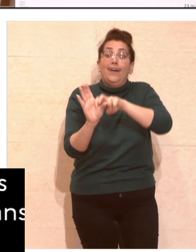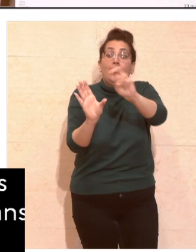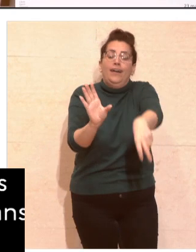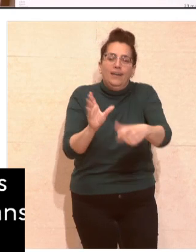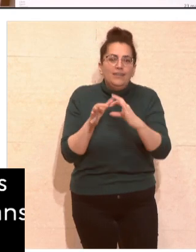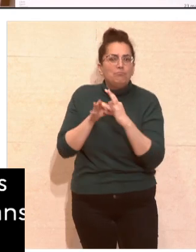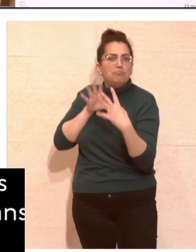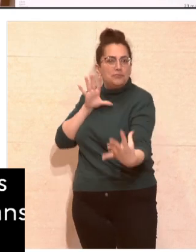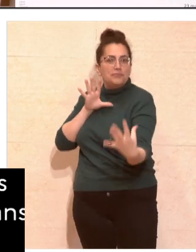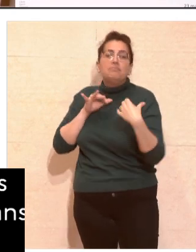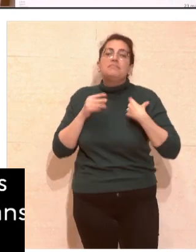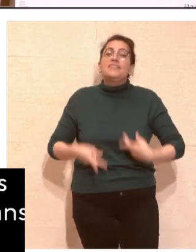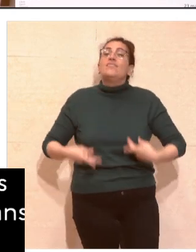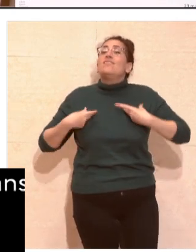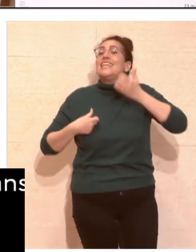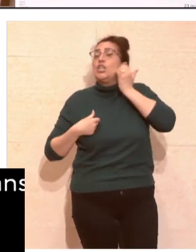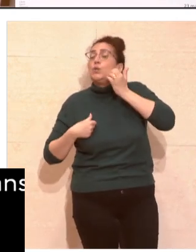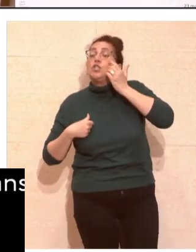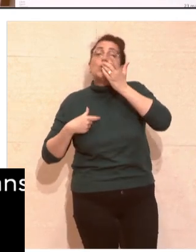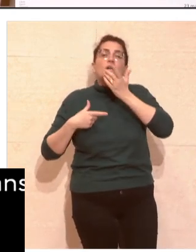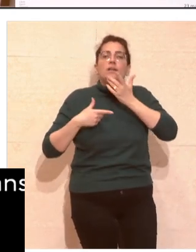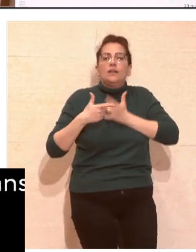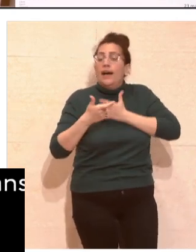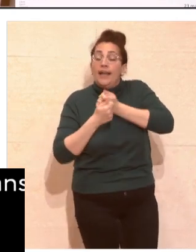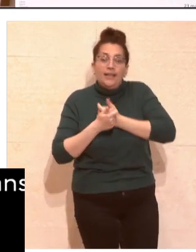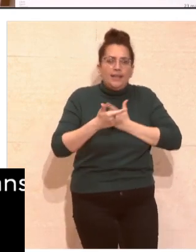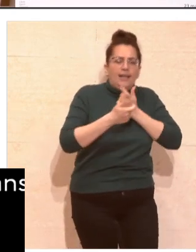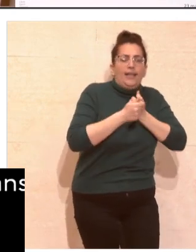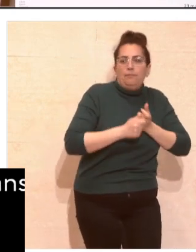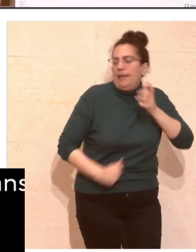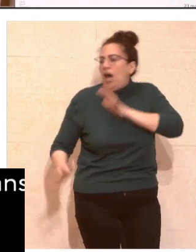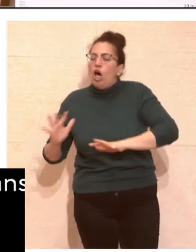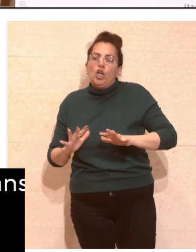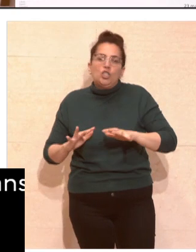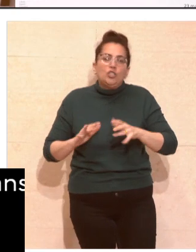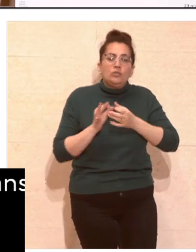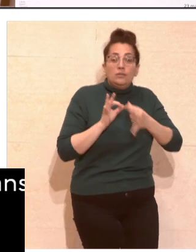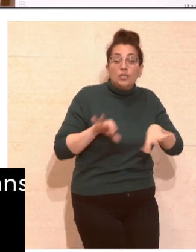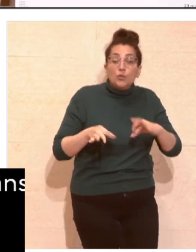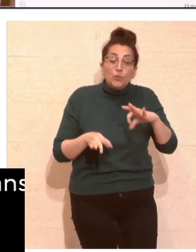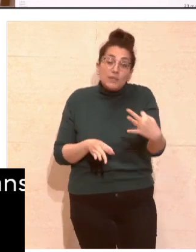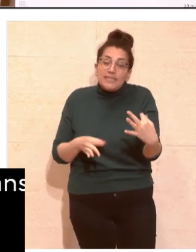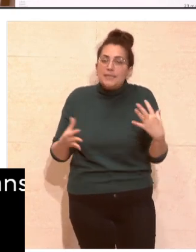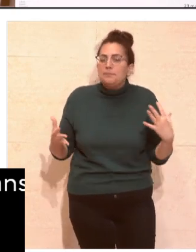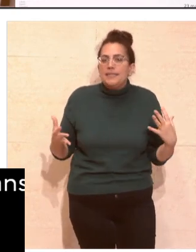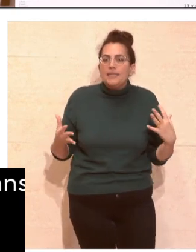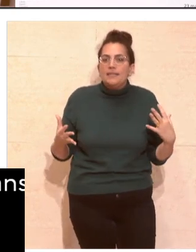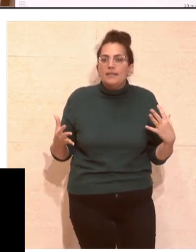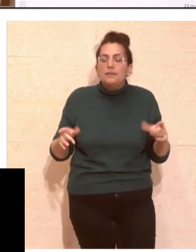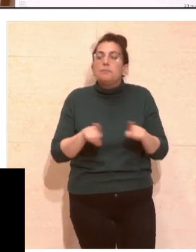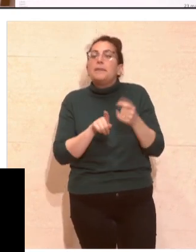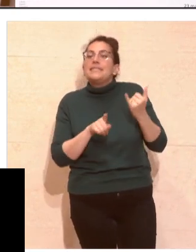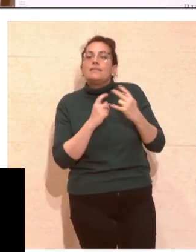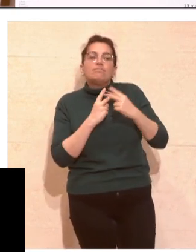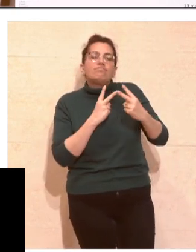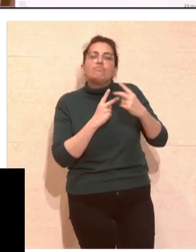les aléas de la vie. Nos capacités adaptatives sont là pour nous supporter là-dedans. Mais c'est comme si mon public cible, c'est quelqu'un